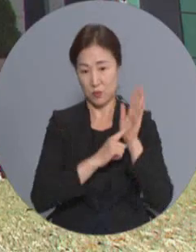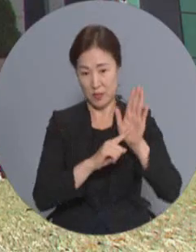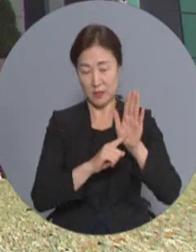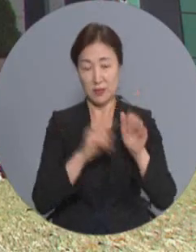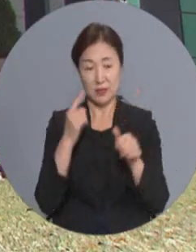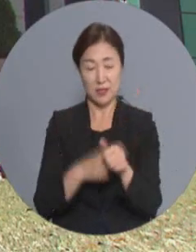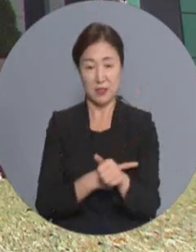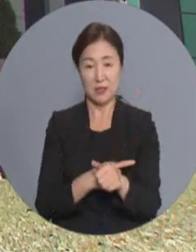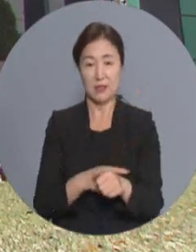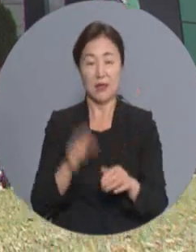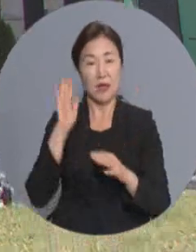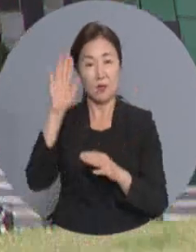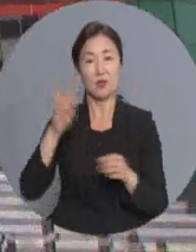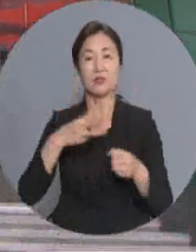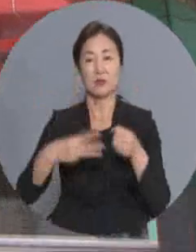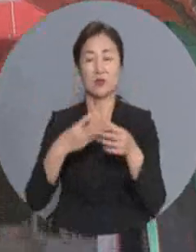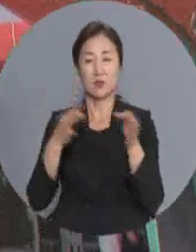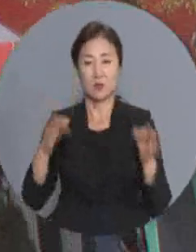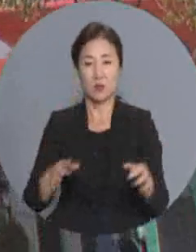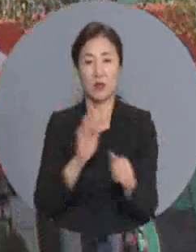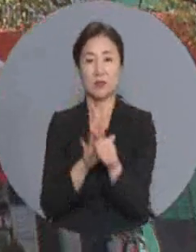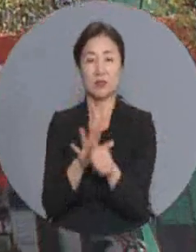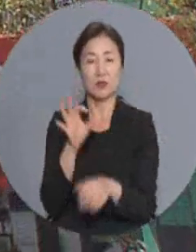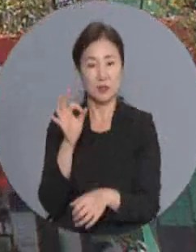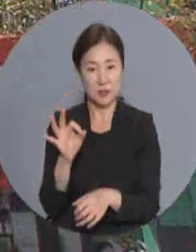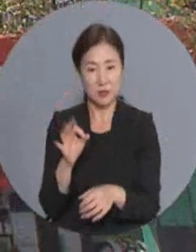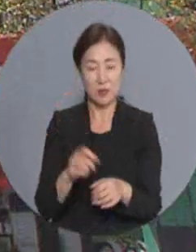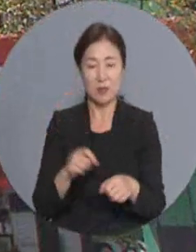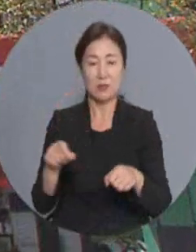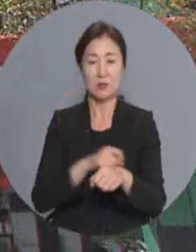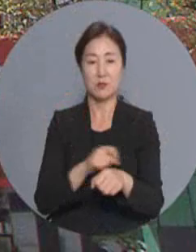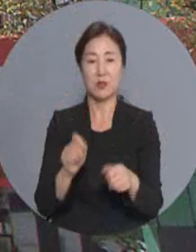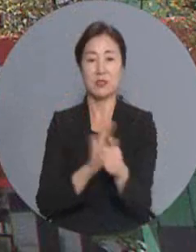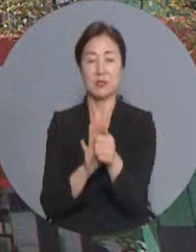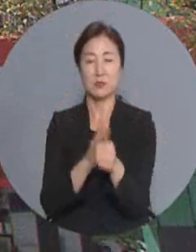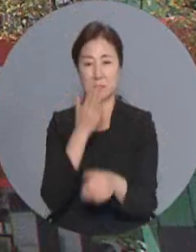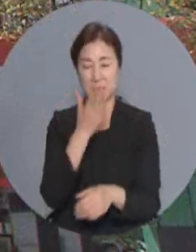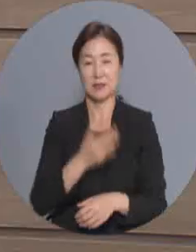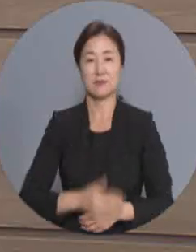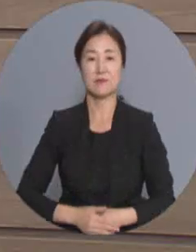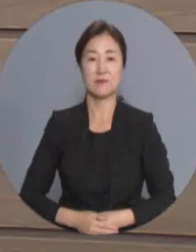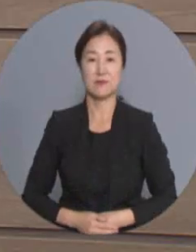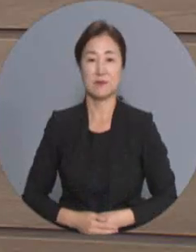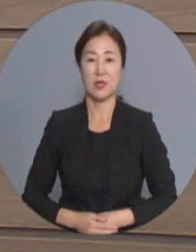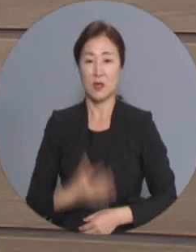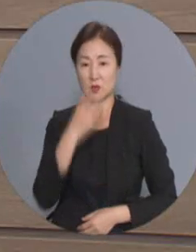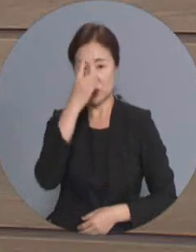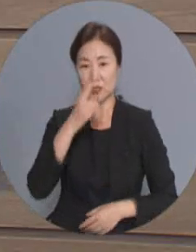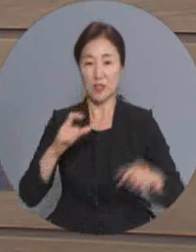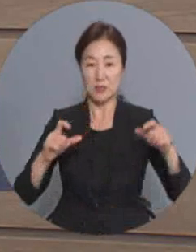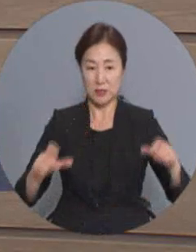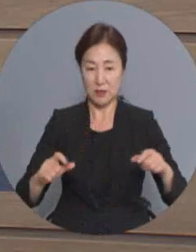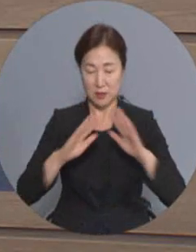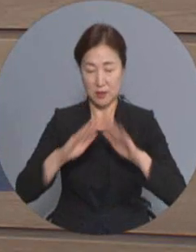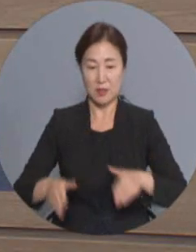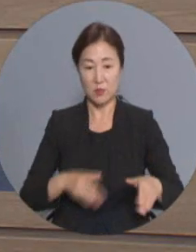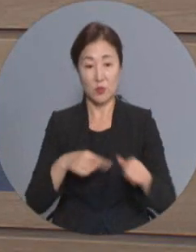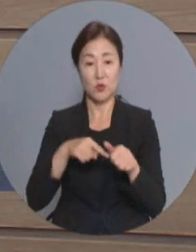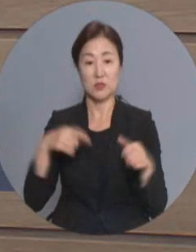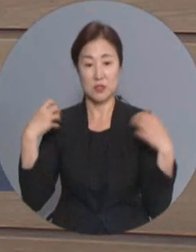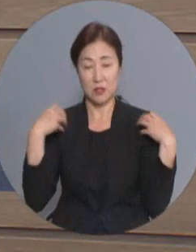지정으로 향후 3년 동안 재정 지원과 함께 특례 혜택을 받게 됩니다 순천시와 전남도